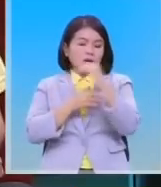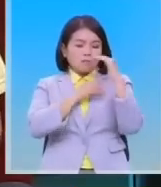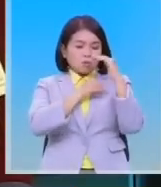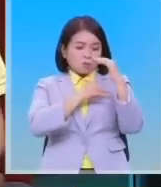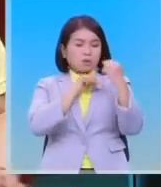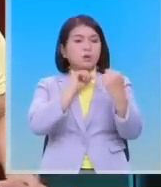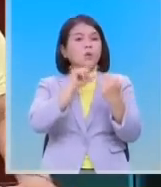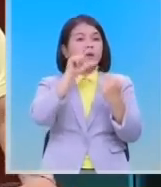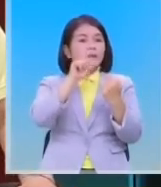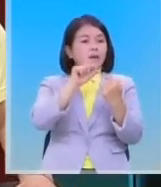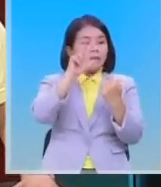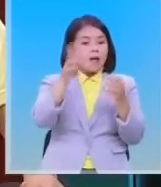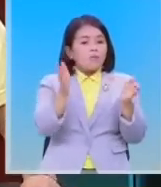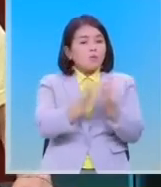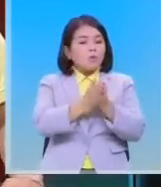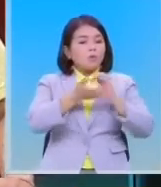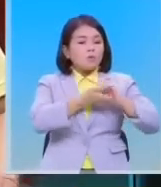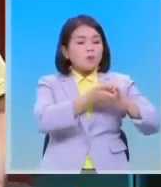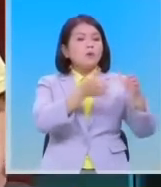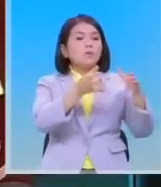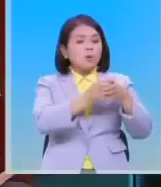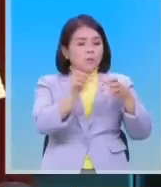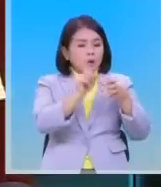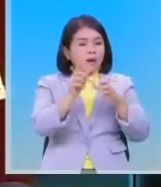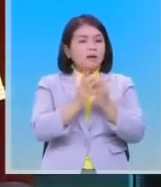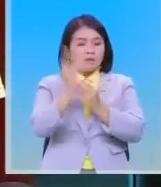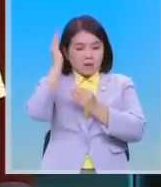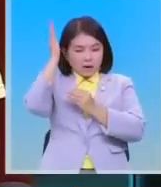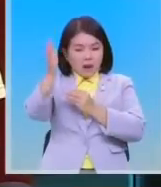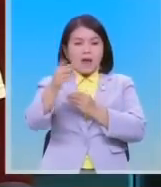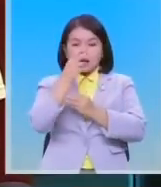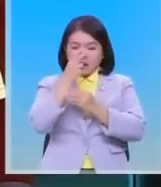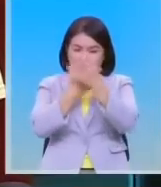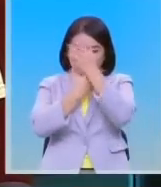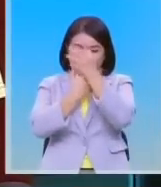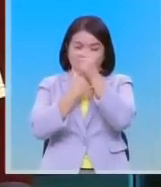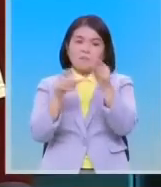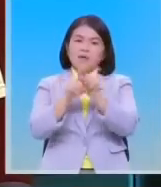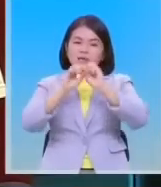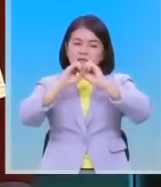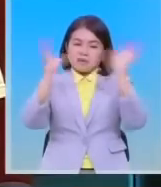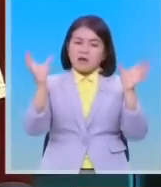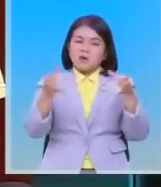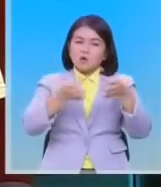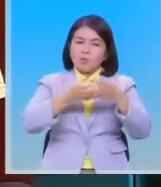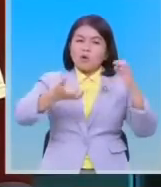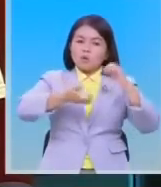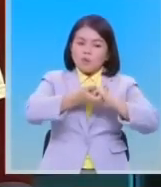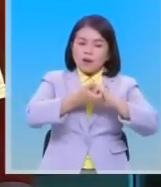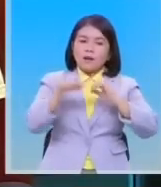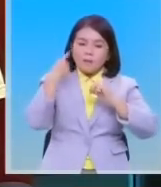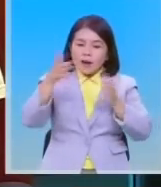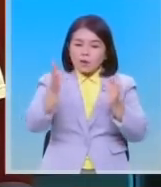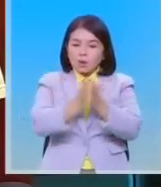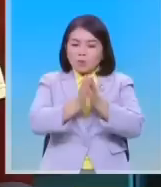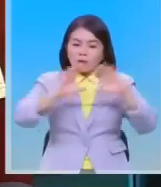ะนั้นไทม์ไลน์ของสัปดาห์หน้าประเด็นทางการเมืองน่าจับตานะคะเพราะว ่ าจะมีความชัดเจนนะคะส่วนกระแสข่าวนะค